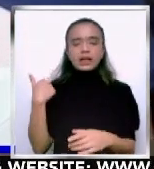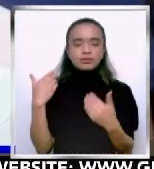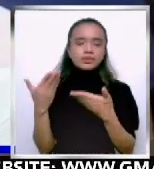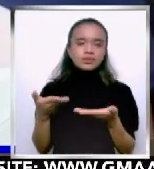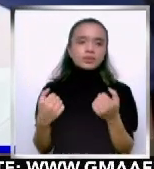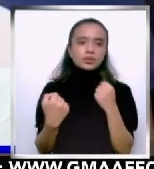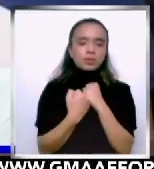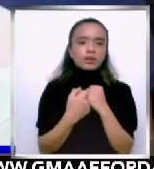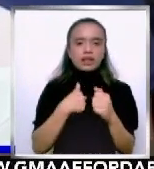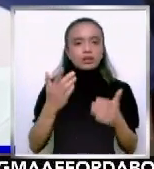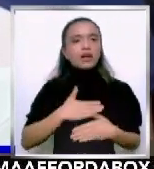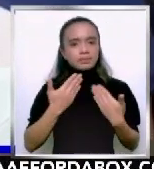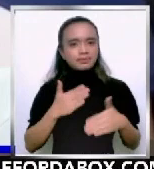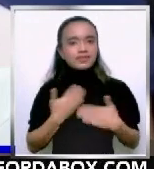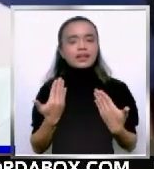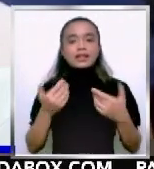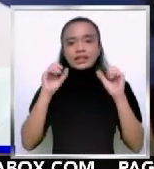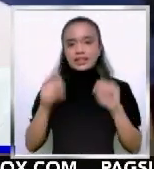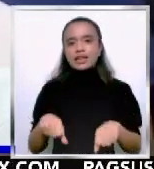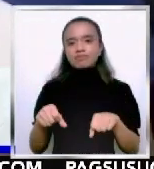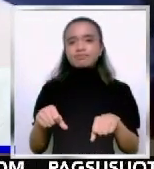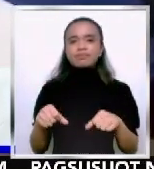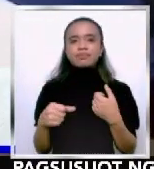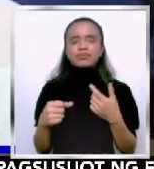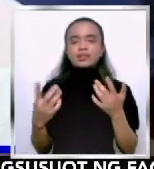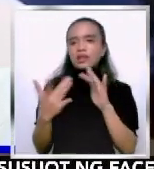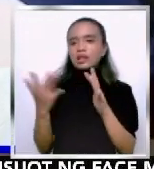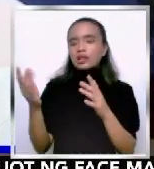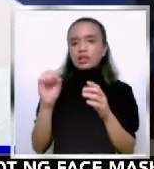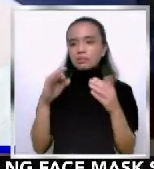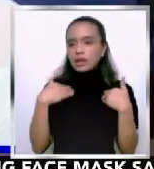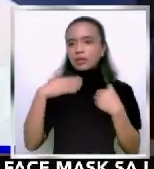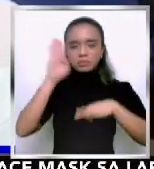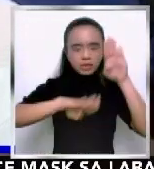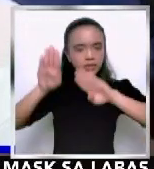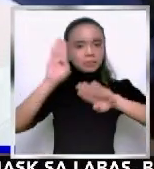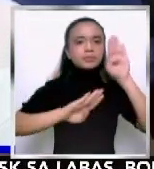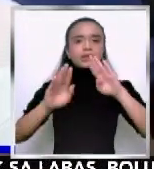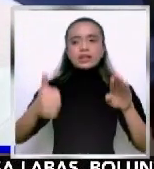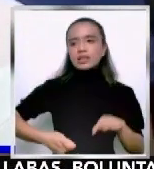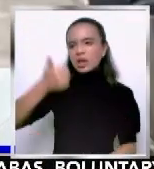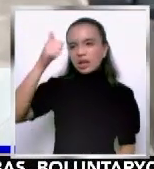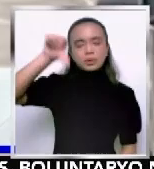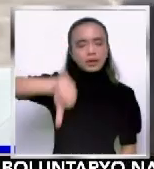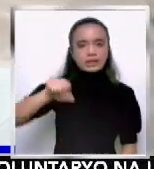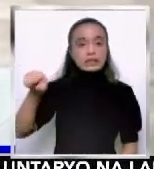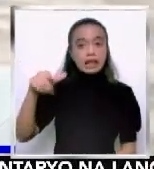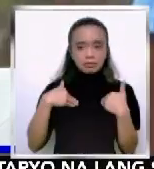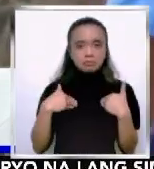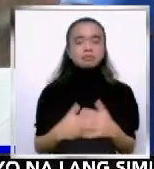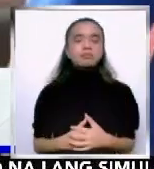that I can go to them for any problems that I have, any wins, any losses, they're there.